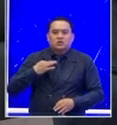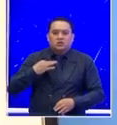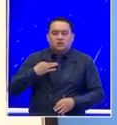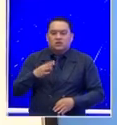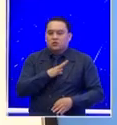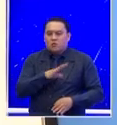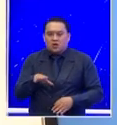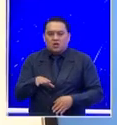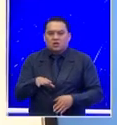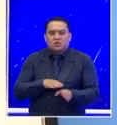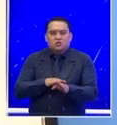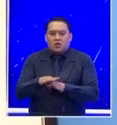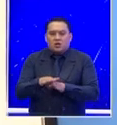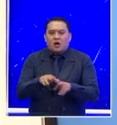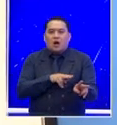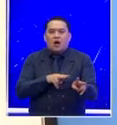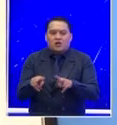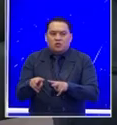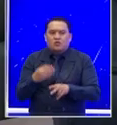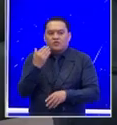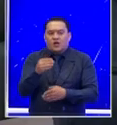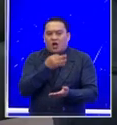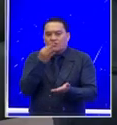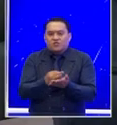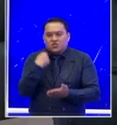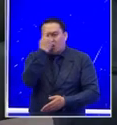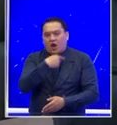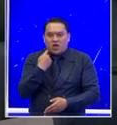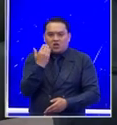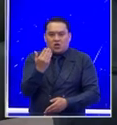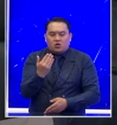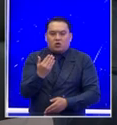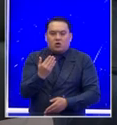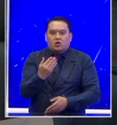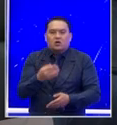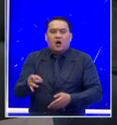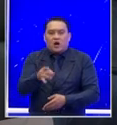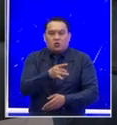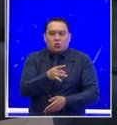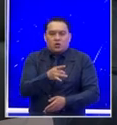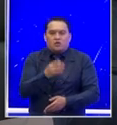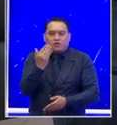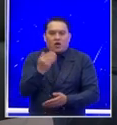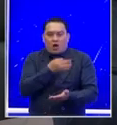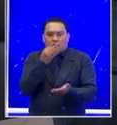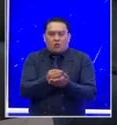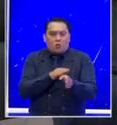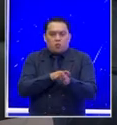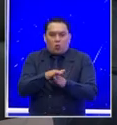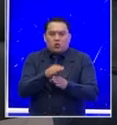исполняются. Возьмите на контроль, вы отвечаете за свой веренный район, регион, вы несете полную